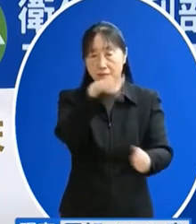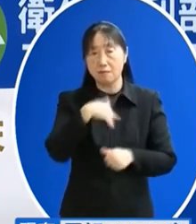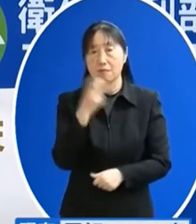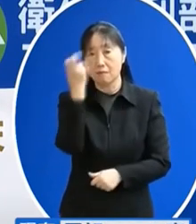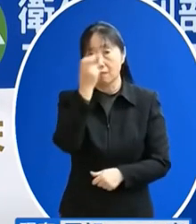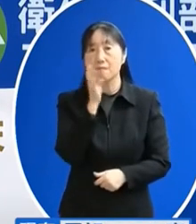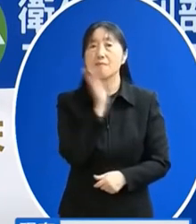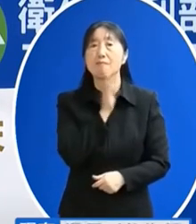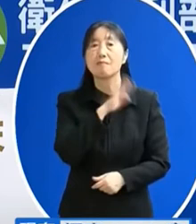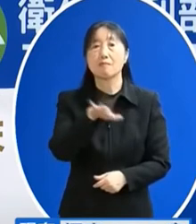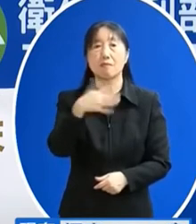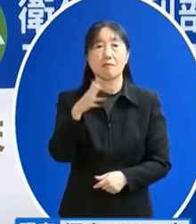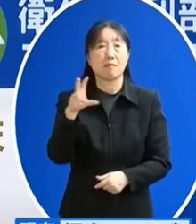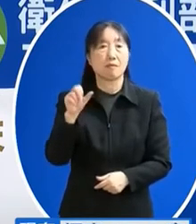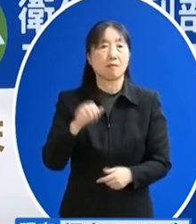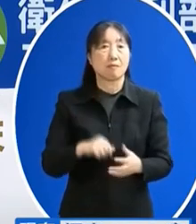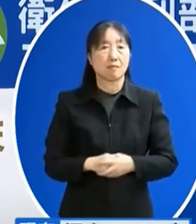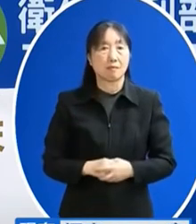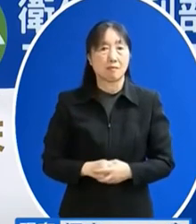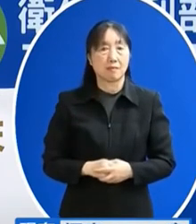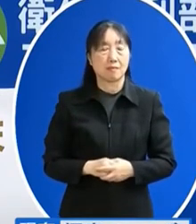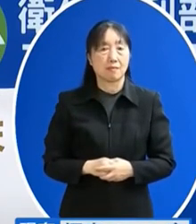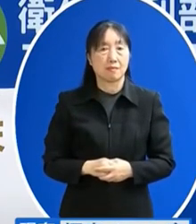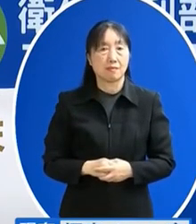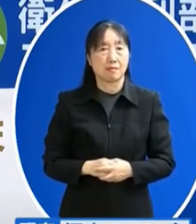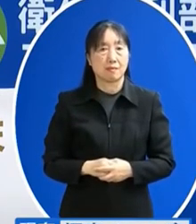是575人，